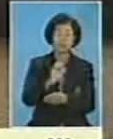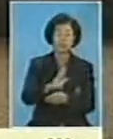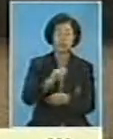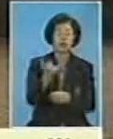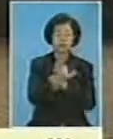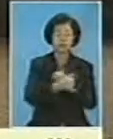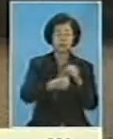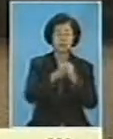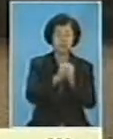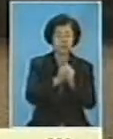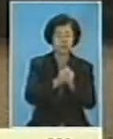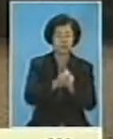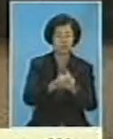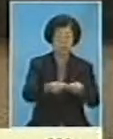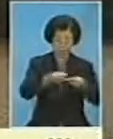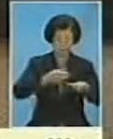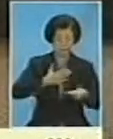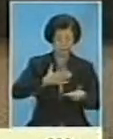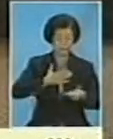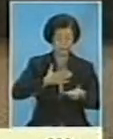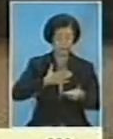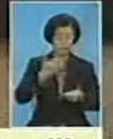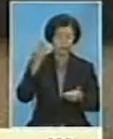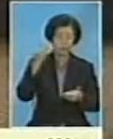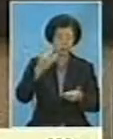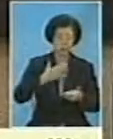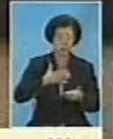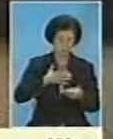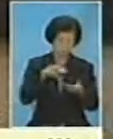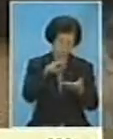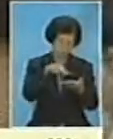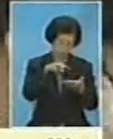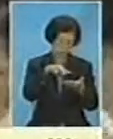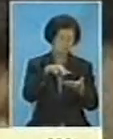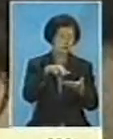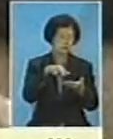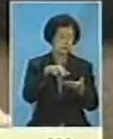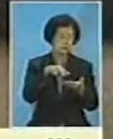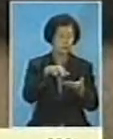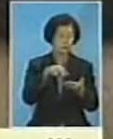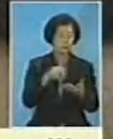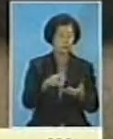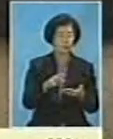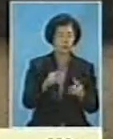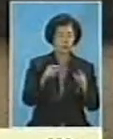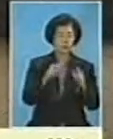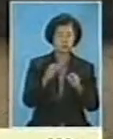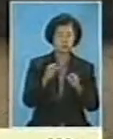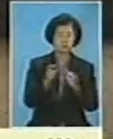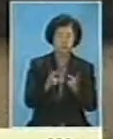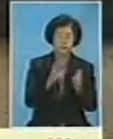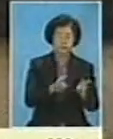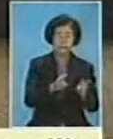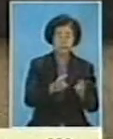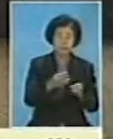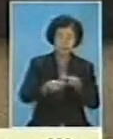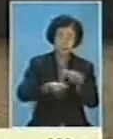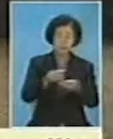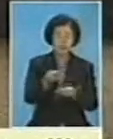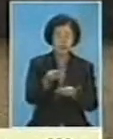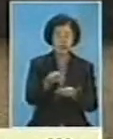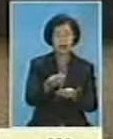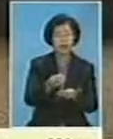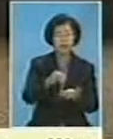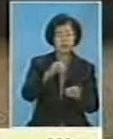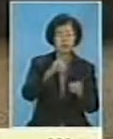มในขณะนั้นผมได้พิจารณาและเห็นว่ากรอบยุทธศาสตร์การระบายข้าวในสต็อกของรัฐ